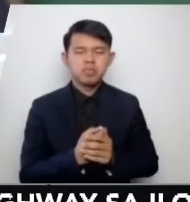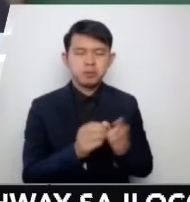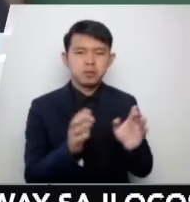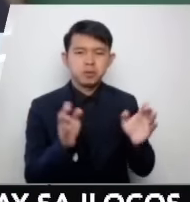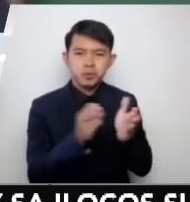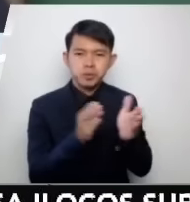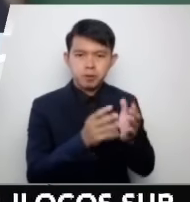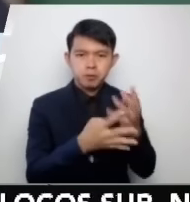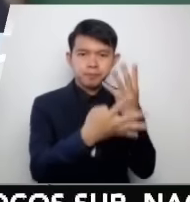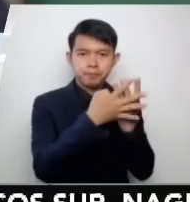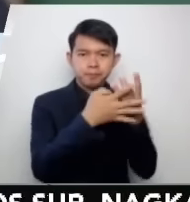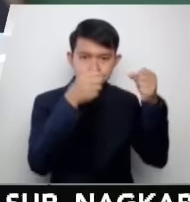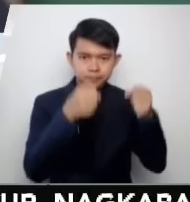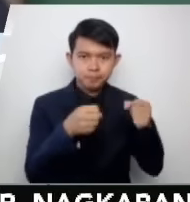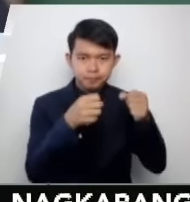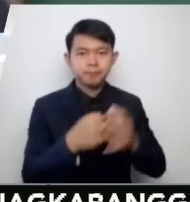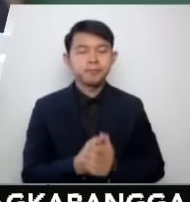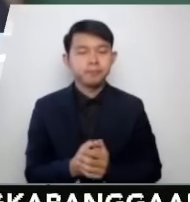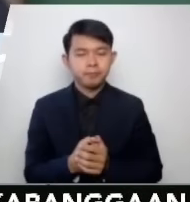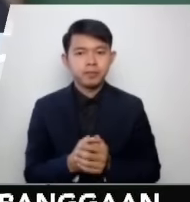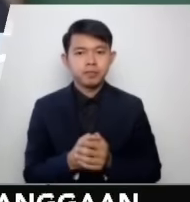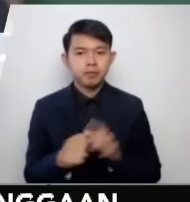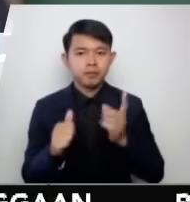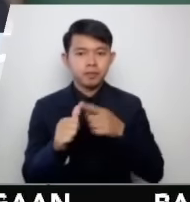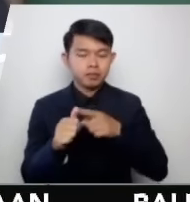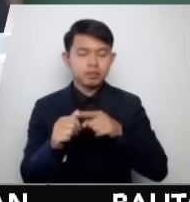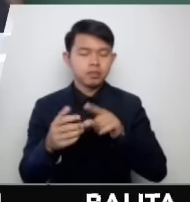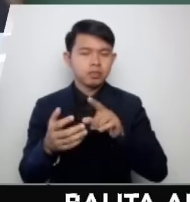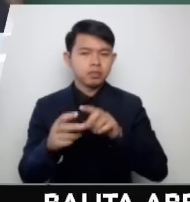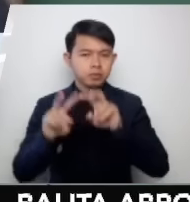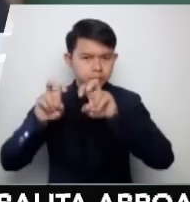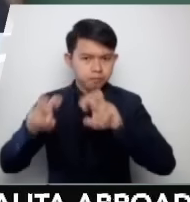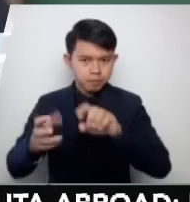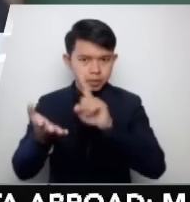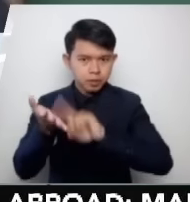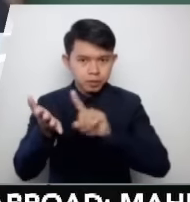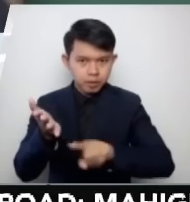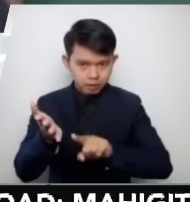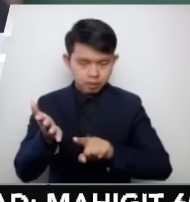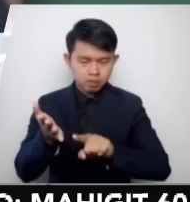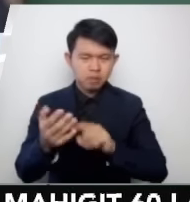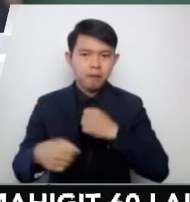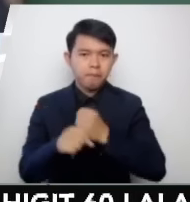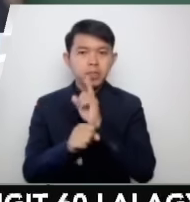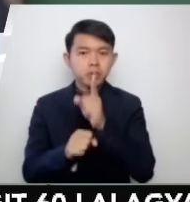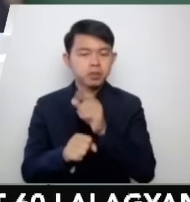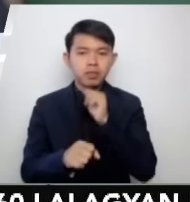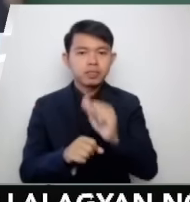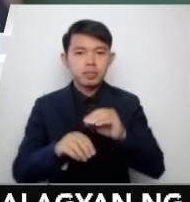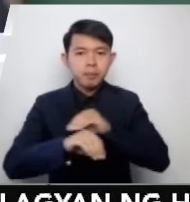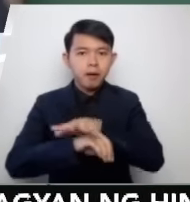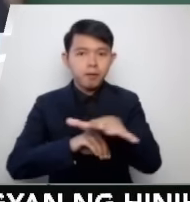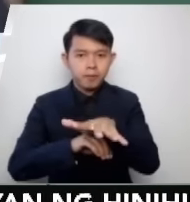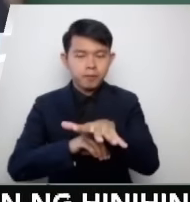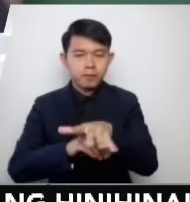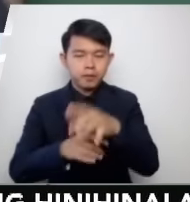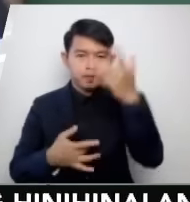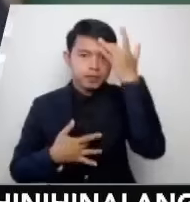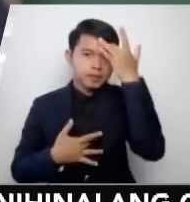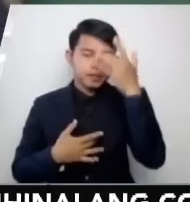sa diagnostic test si Guo para makumpirmang hindi siya makakahawa ng ibang inmate. Ang iba pang detalye,